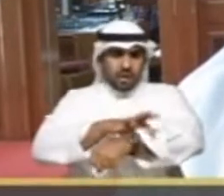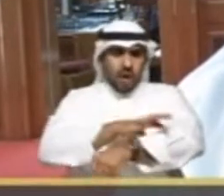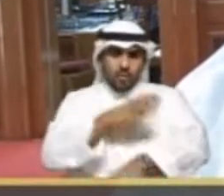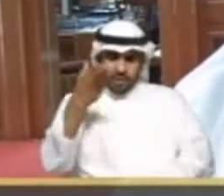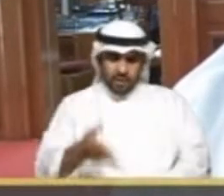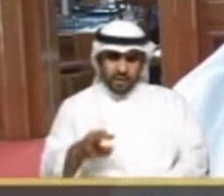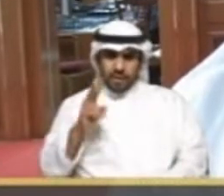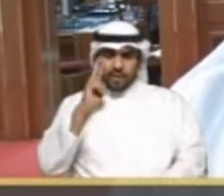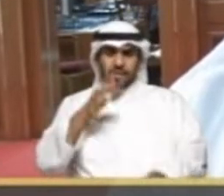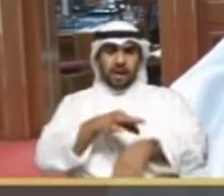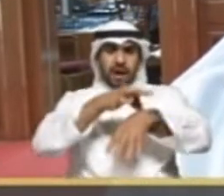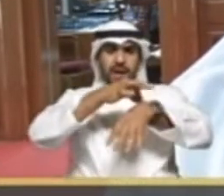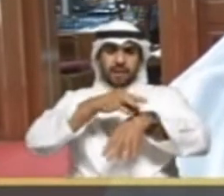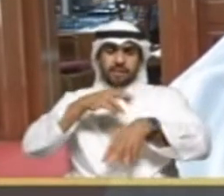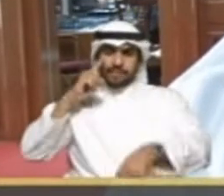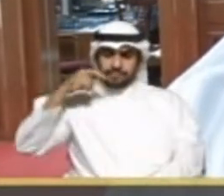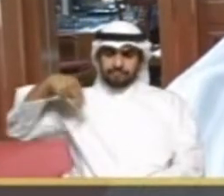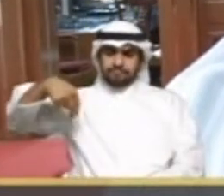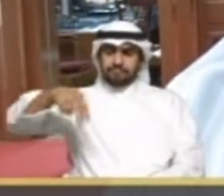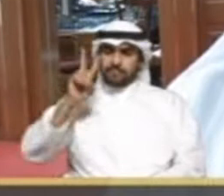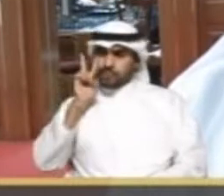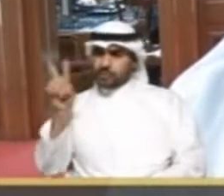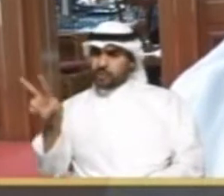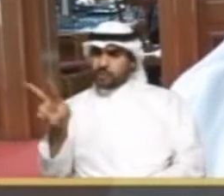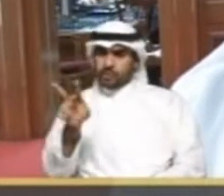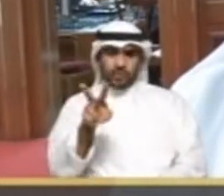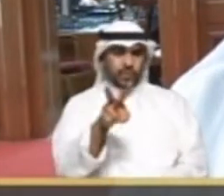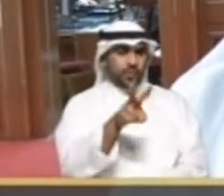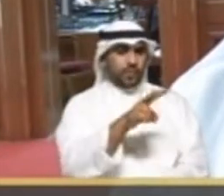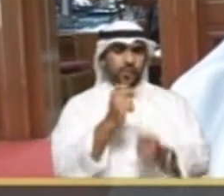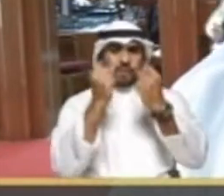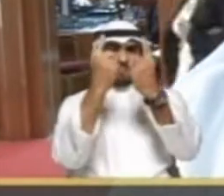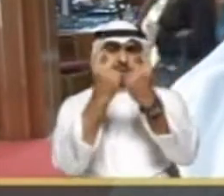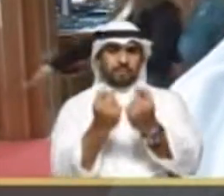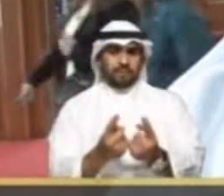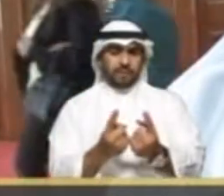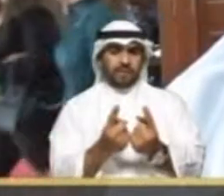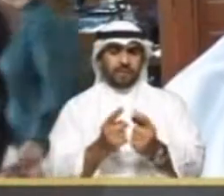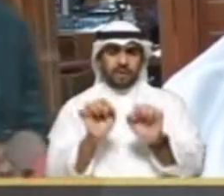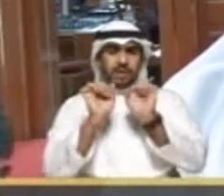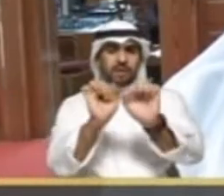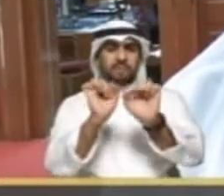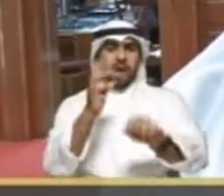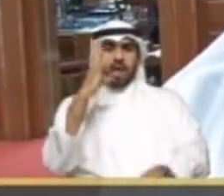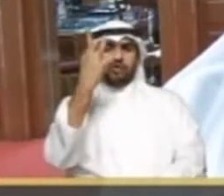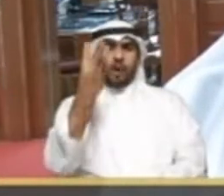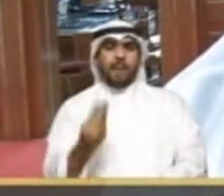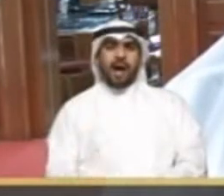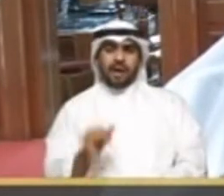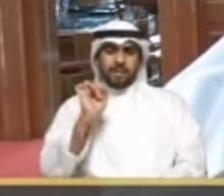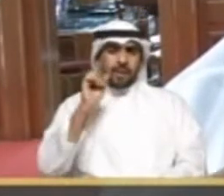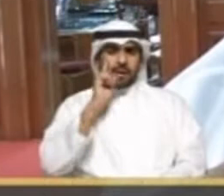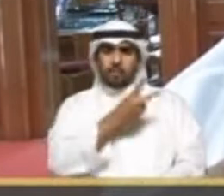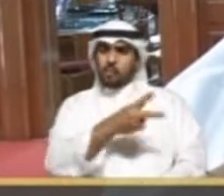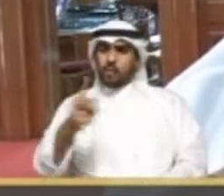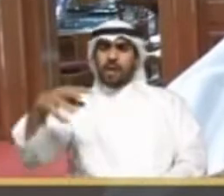بمعروضاته القيمة ومعروضاته اللي تحمل شكل الجمال ويهتم فيه حقيقة